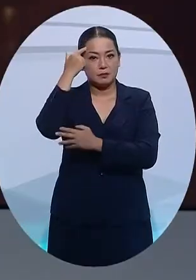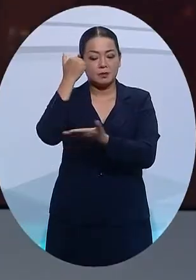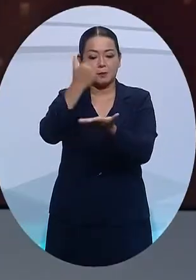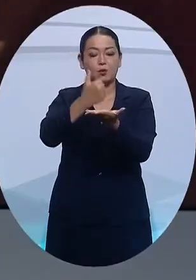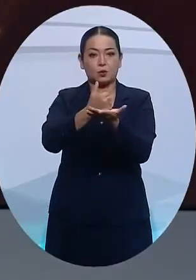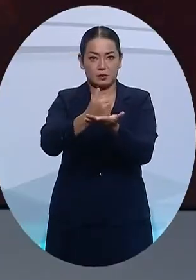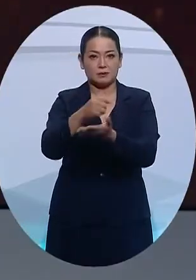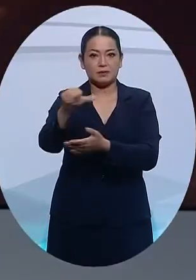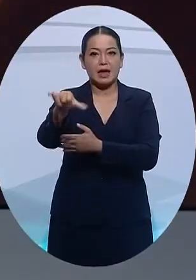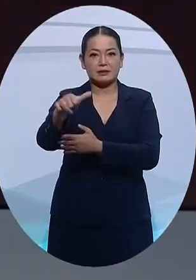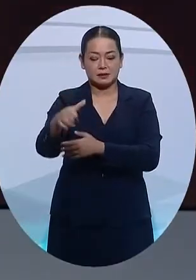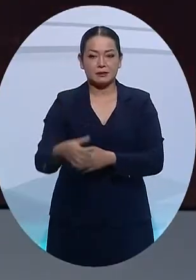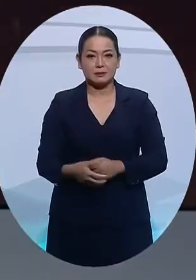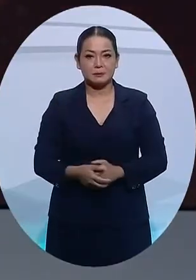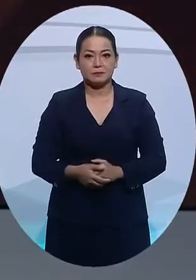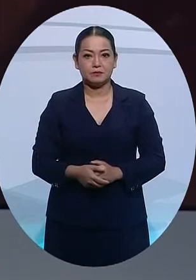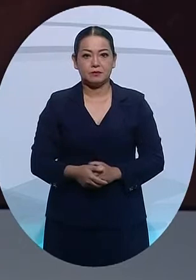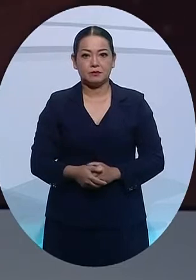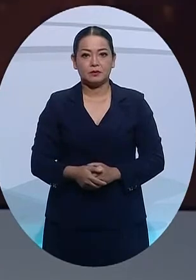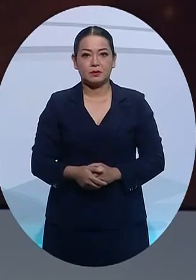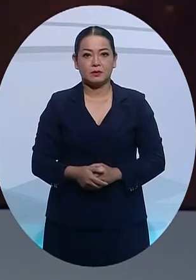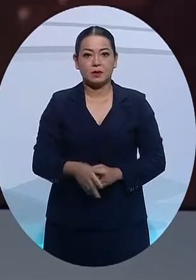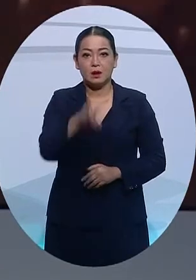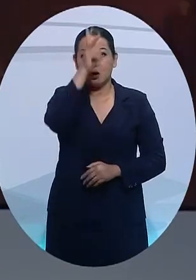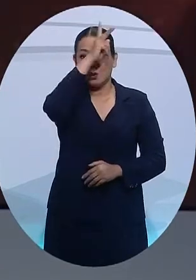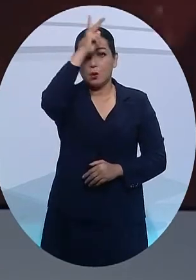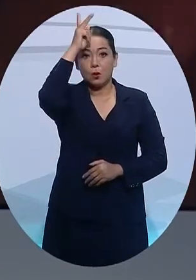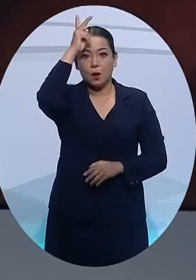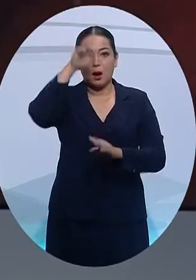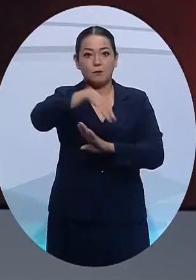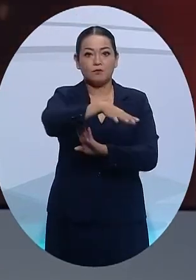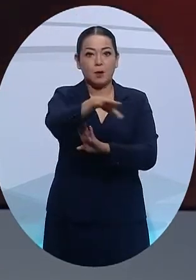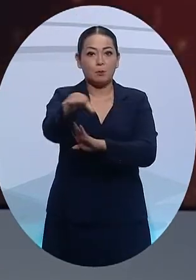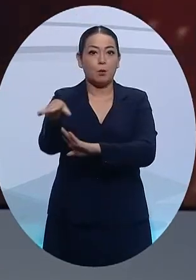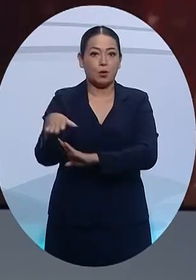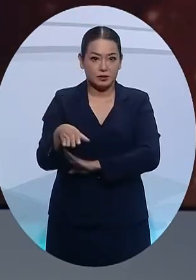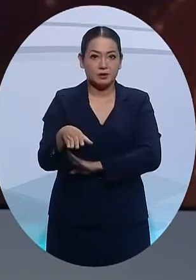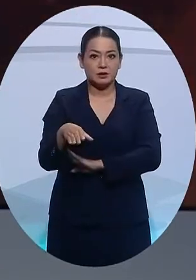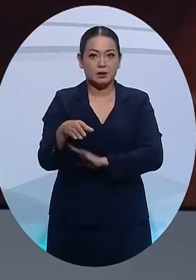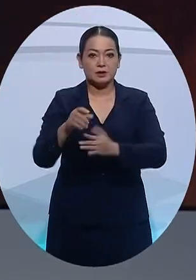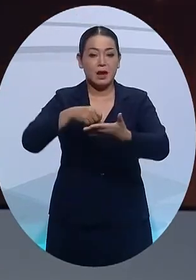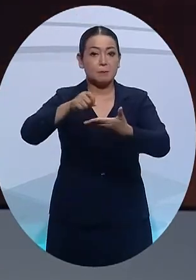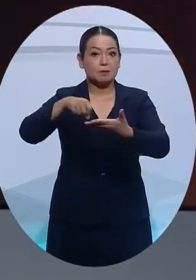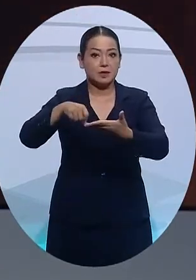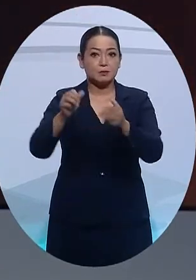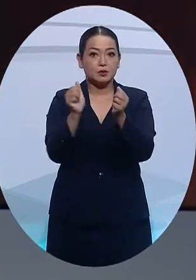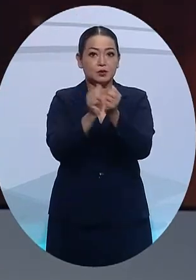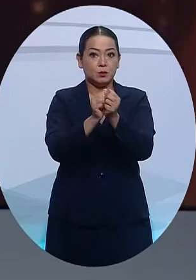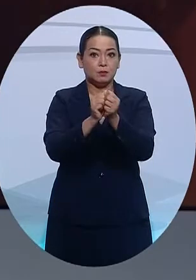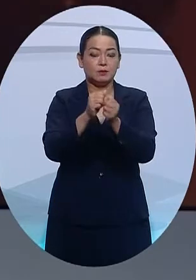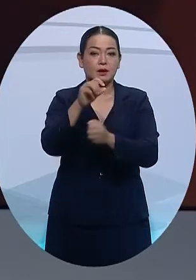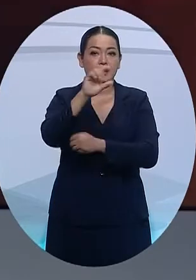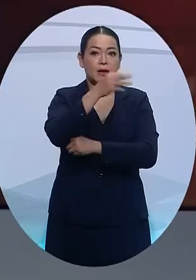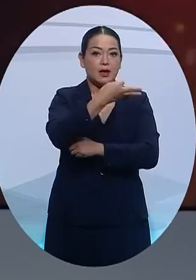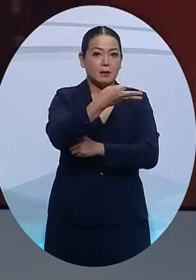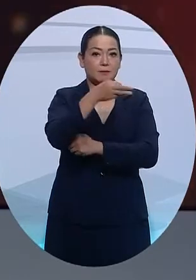tại Hà Nội Viện Khoa học và giáo dục và Môi trường cùng liên minh kinh tế điện tử đã ký kết hợp tác với công ty công nghệ giáo dục và Thương mại Quốc tế ASEAN